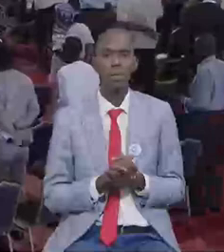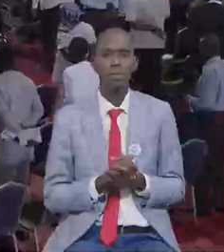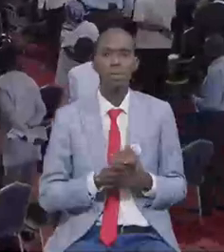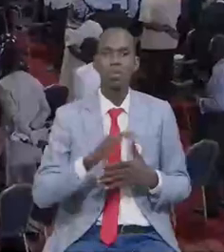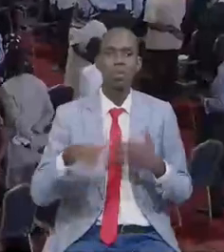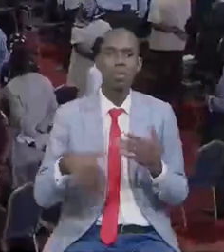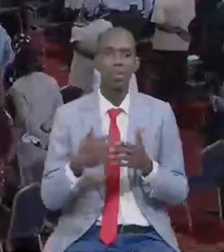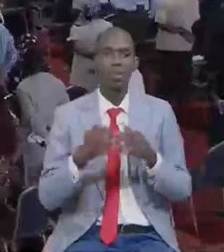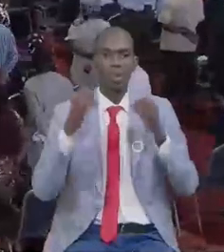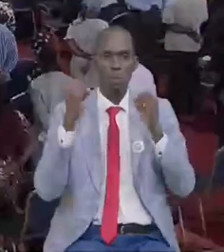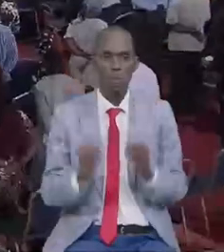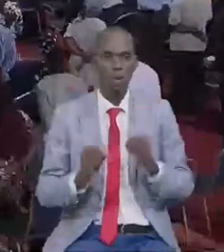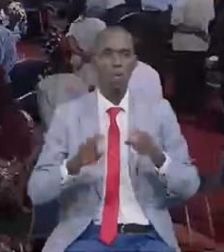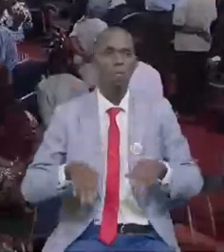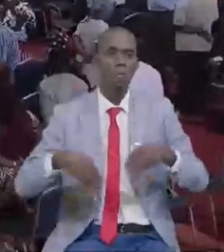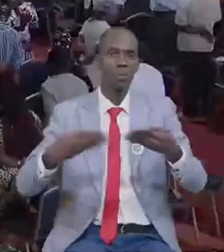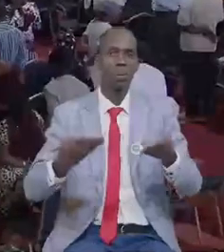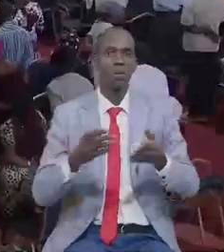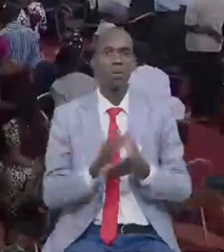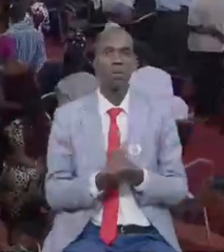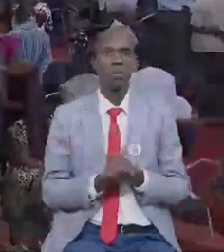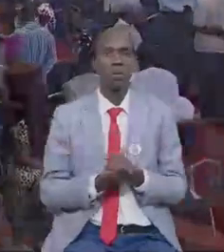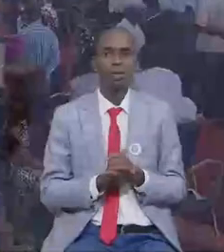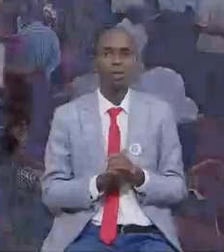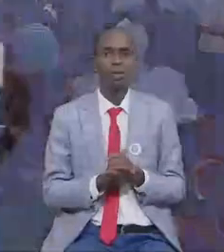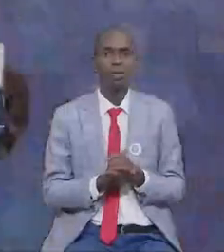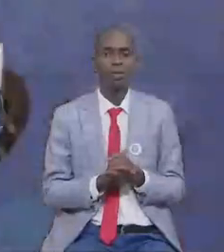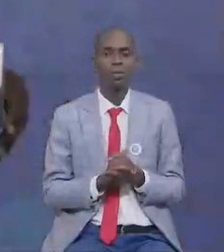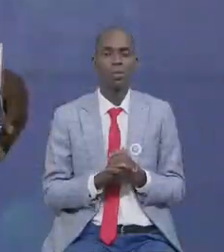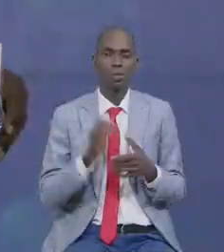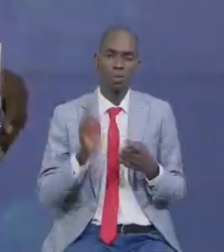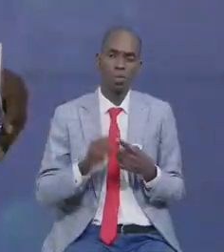Toute puissance pourvue pour toi.